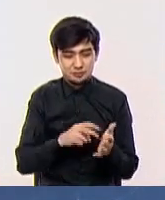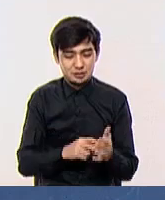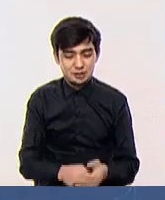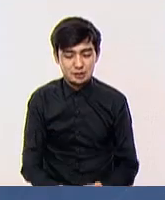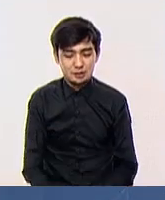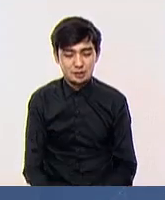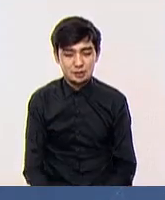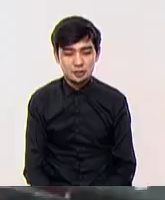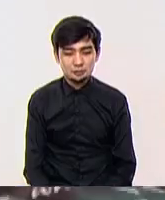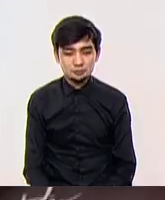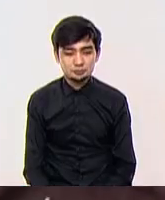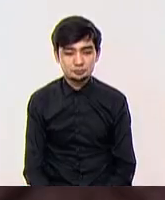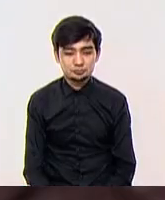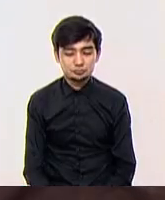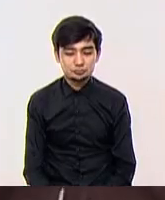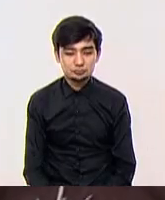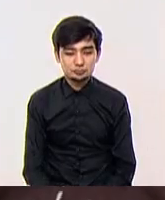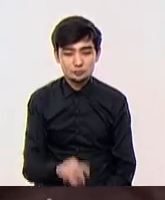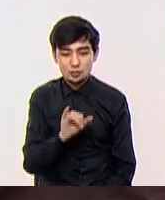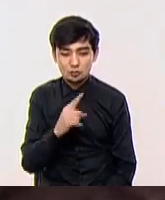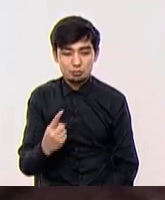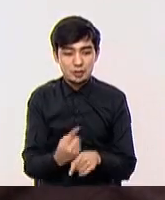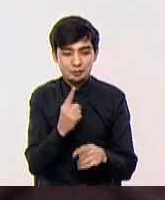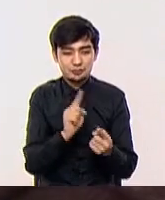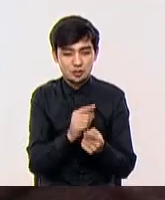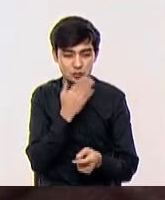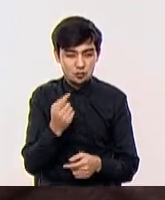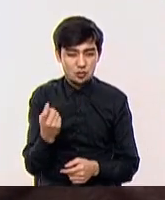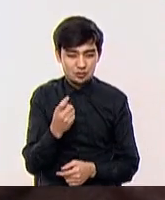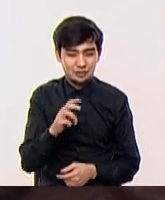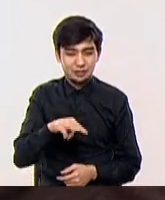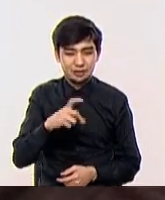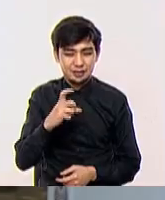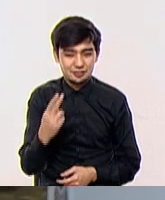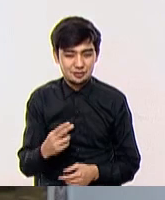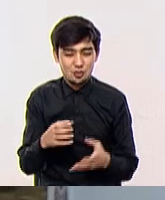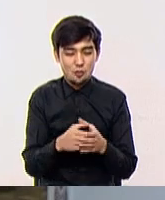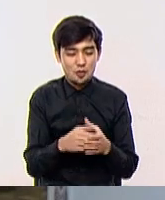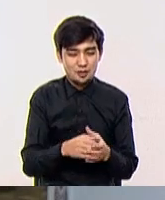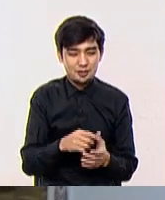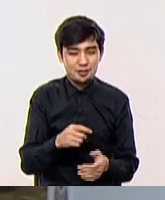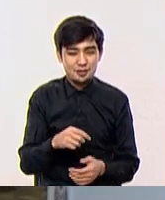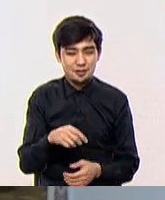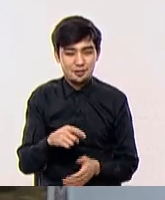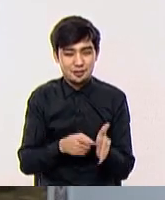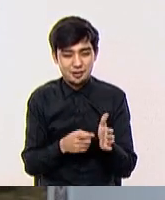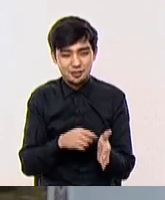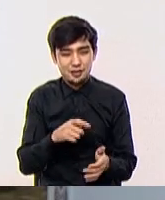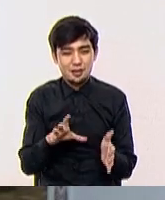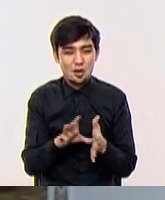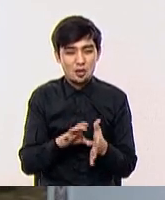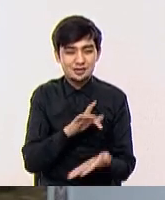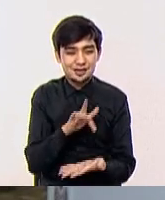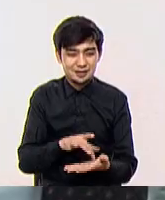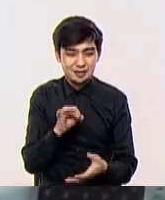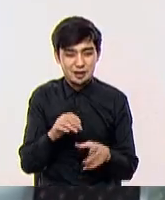подробнее. Это уже не первая встреча жителей с владельцами ТЭЦ, компании «Караганда Энергоцентр», экологами и властями. Даже